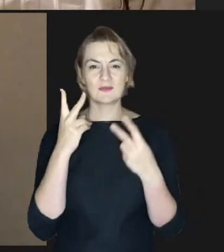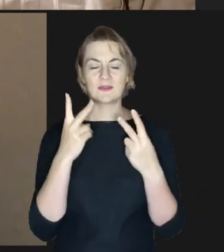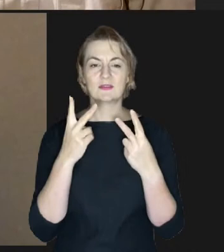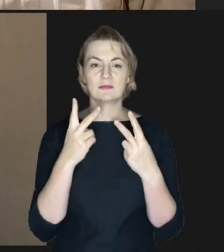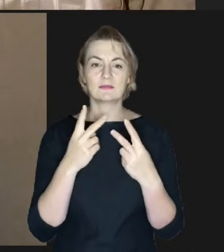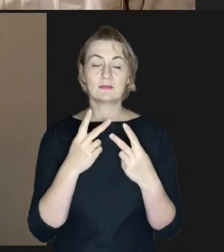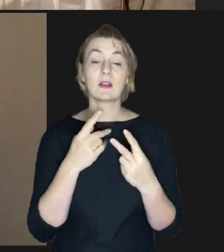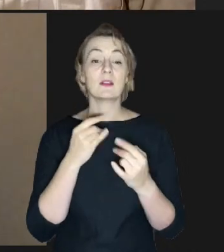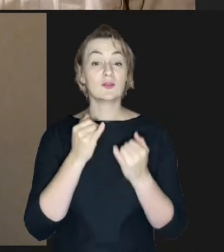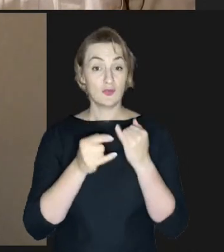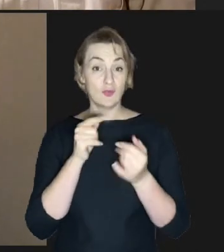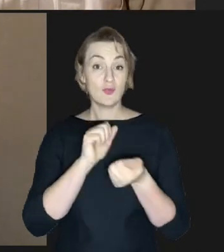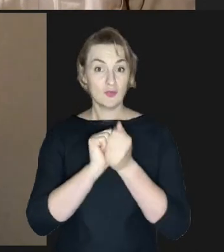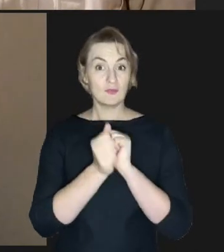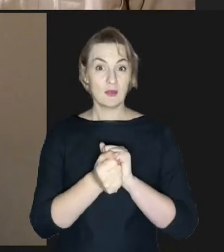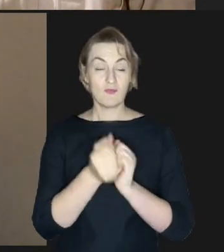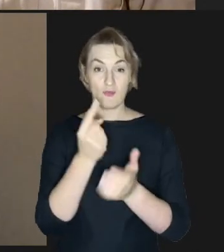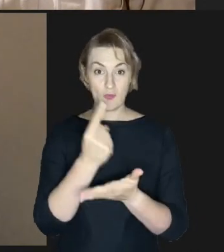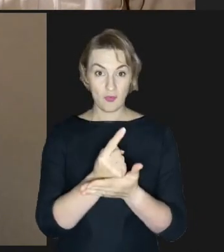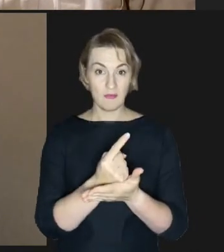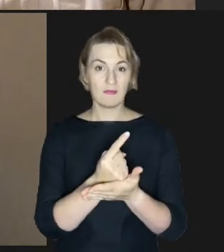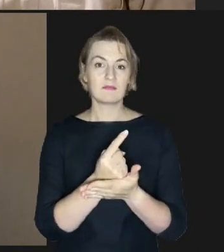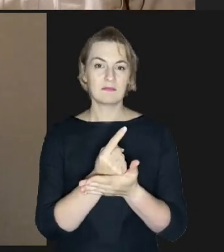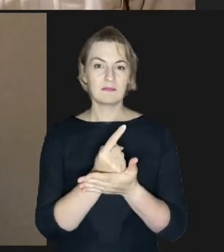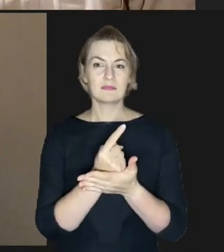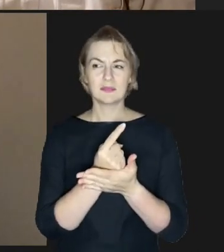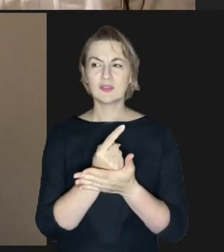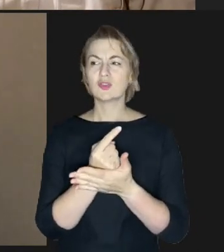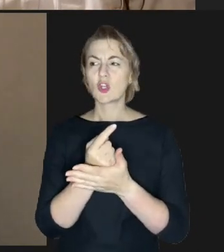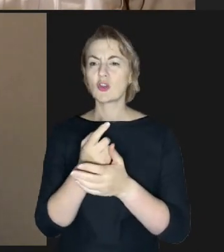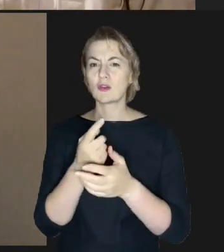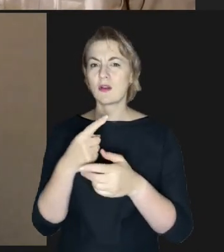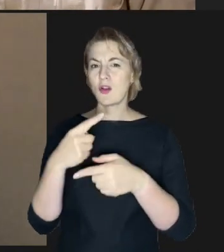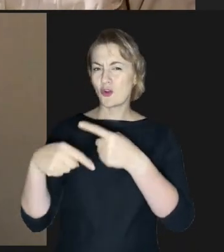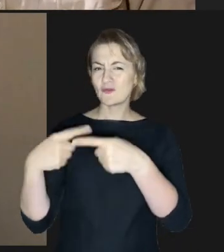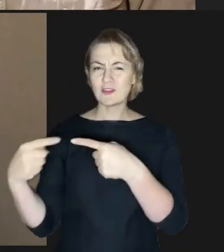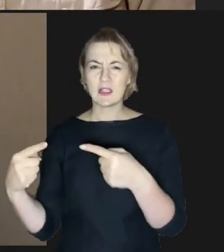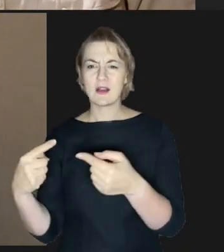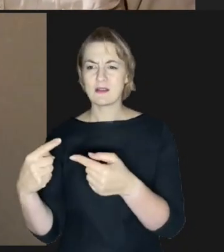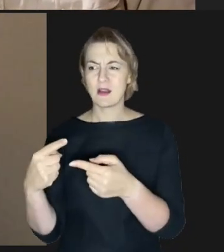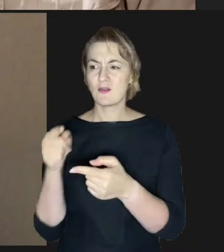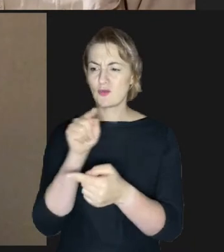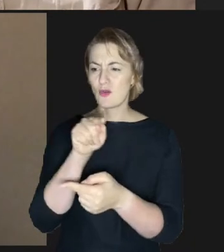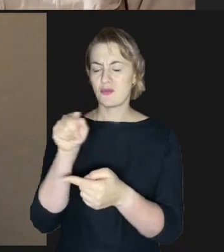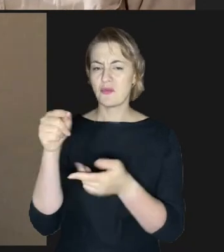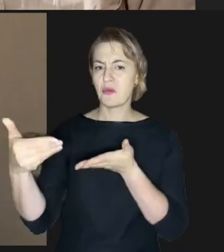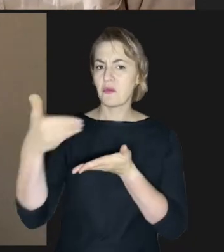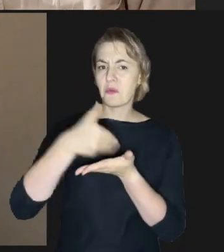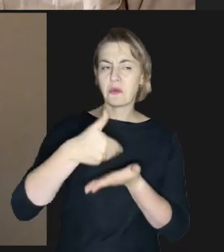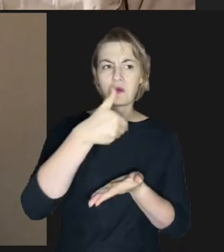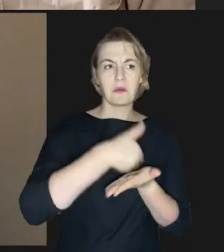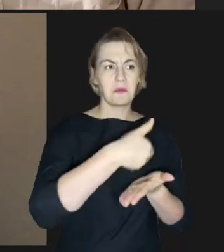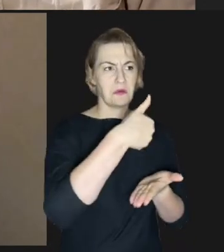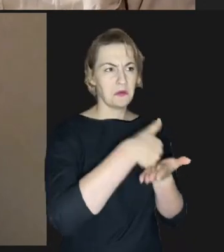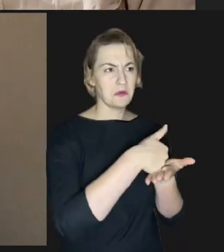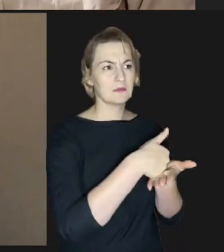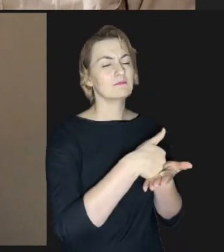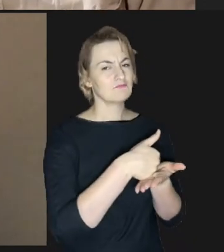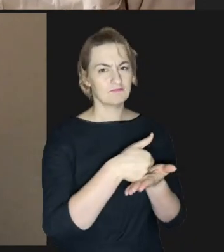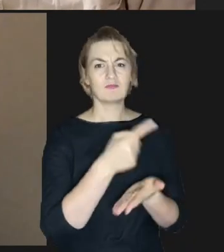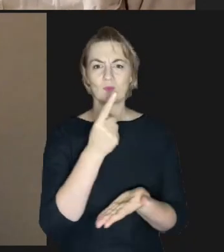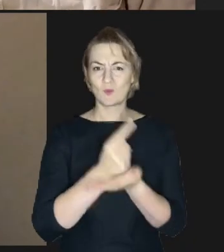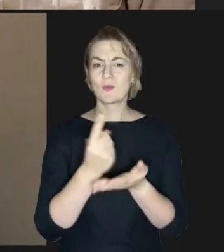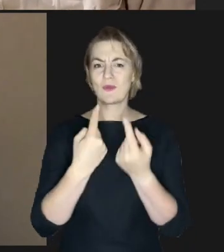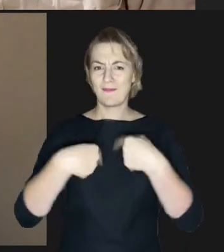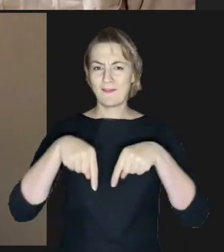jak ma być, to wprowadzimy te różne rozwiązania, które są proponowane przez naukowców, niektórych polityków, no